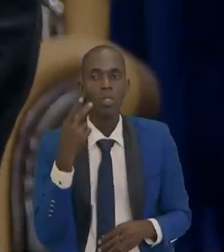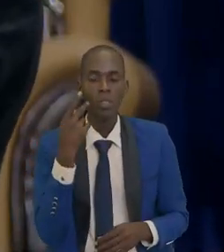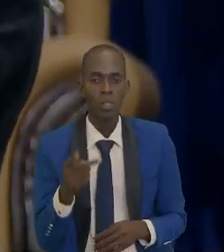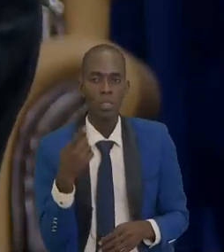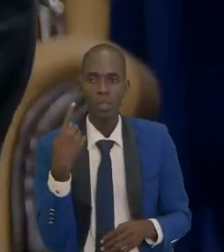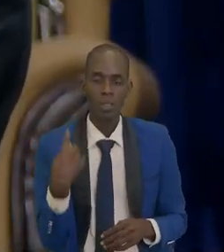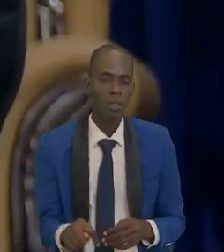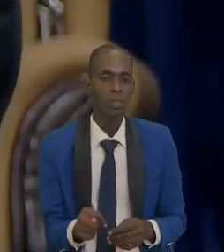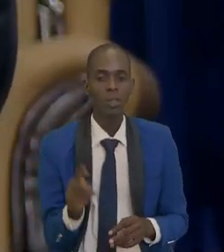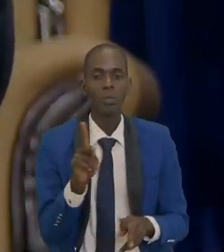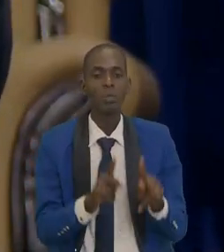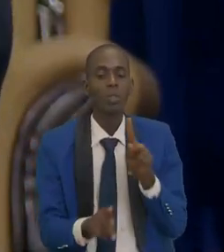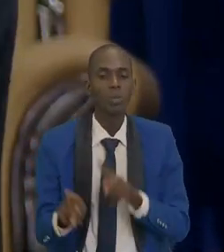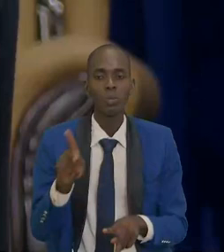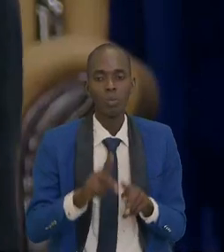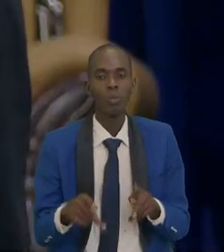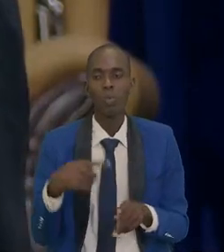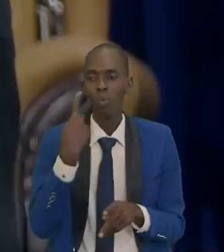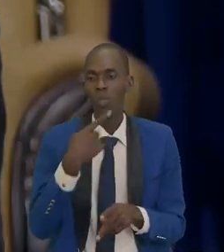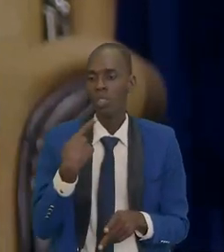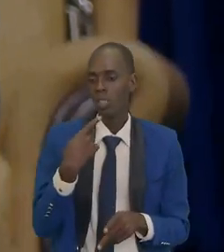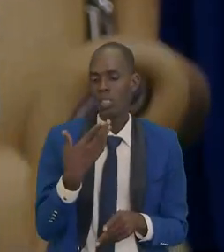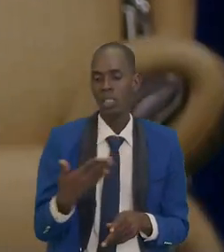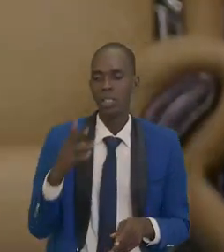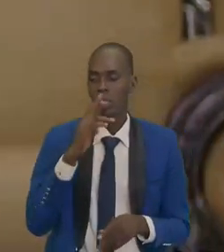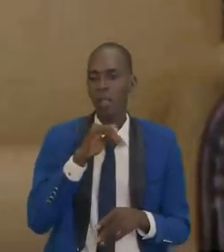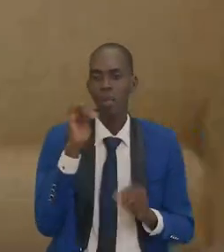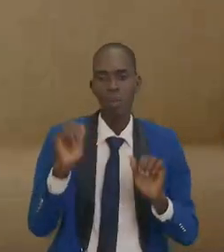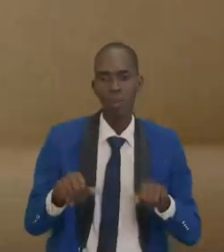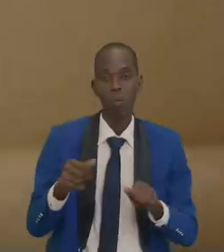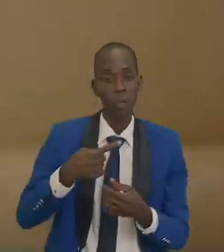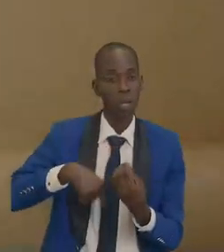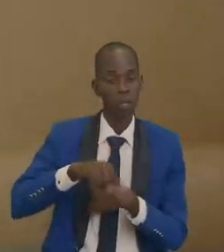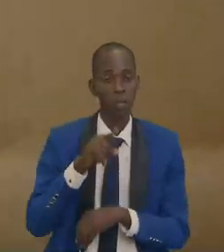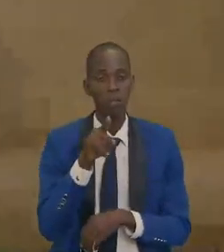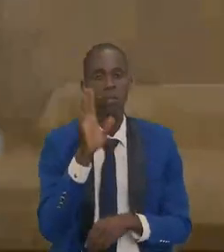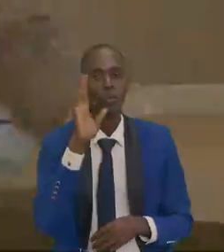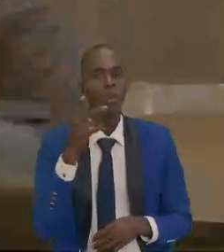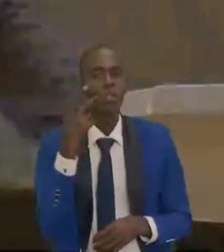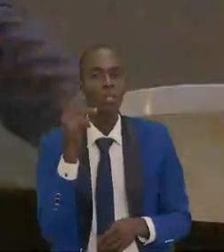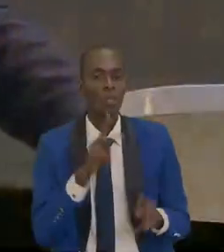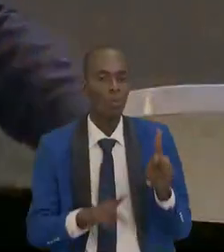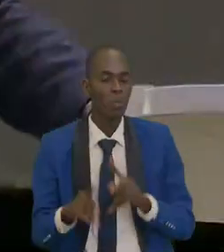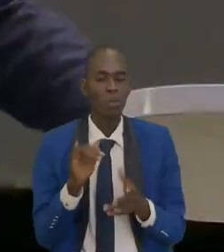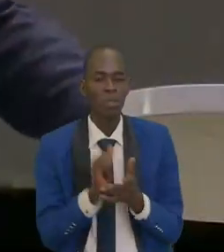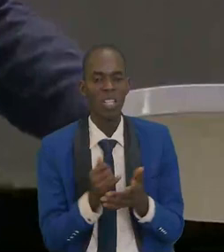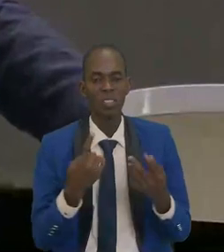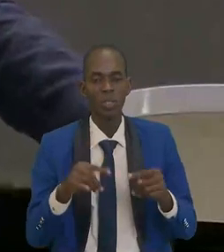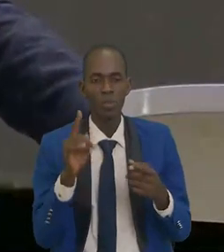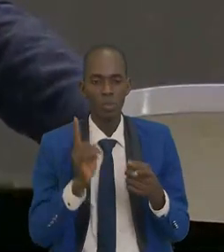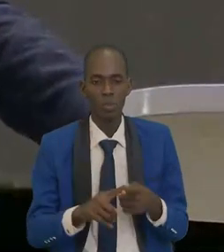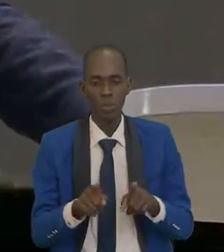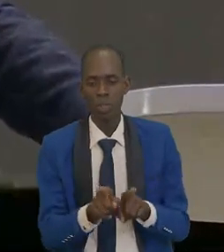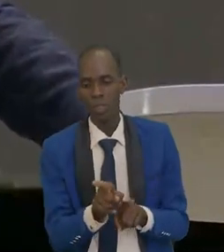verrez ceux-là qui parlent des impossibilités autour de vous. Vous verrez ceux-là qui viennent vous